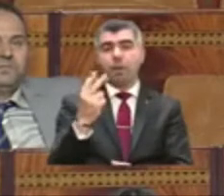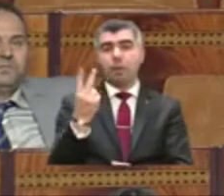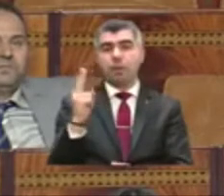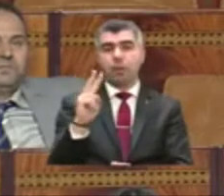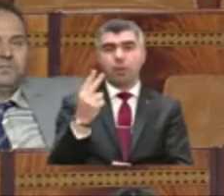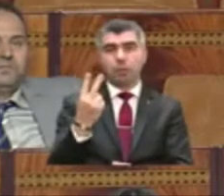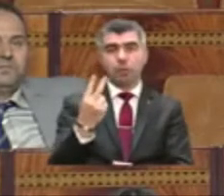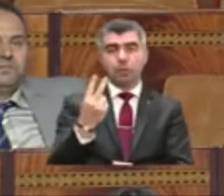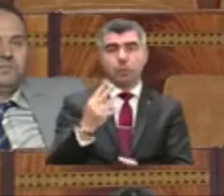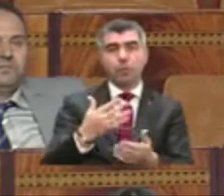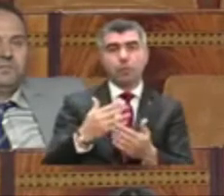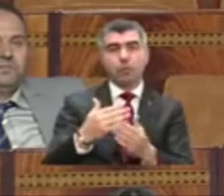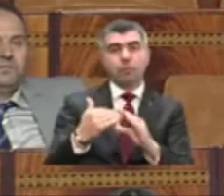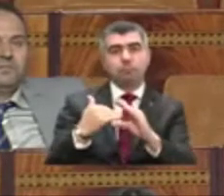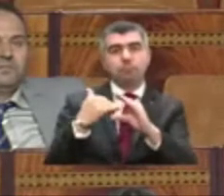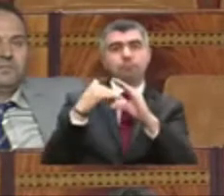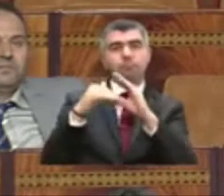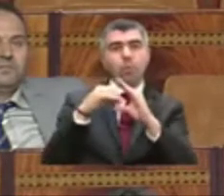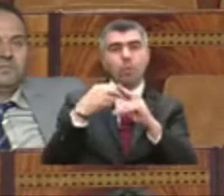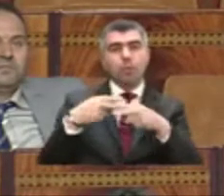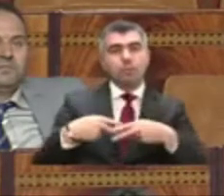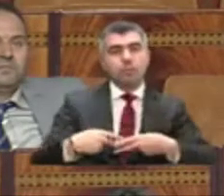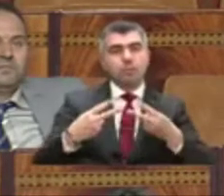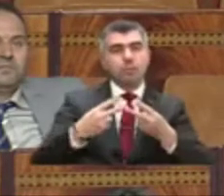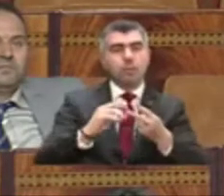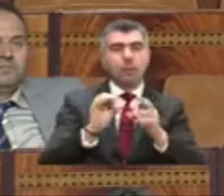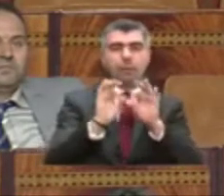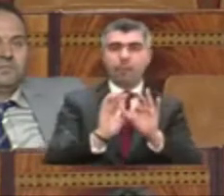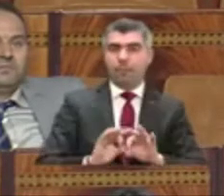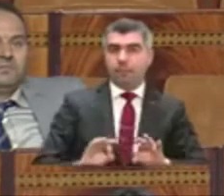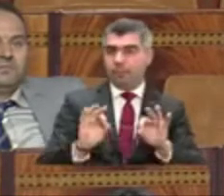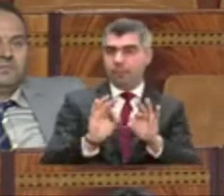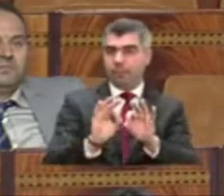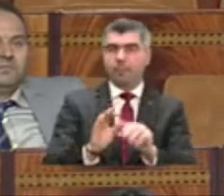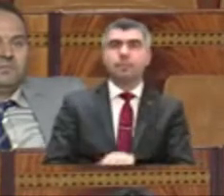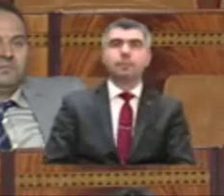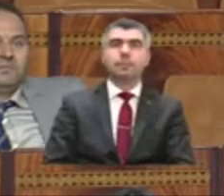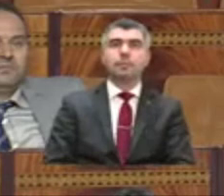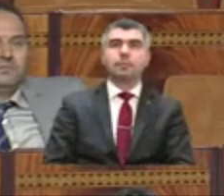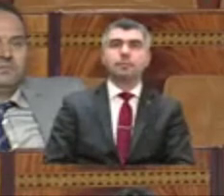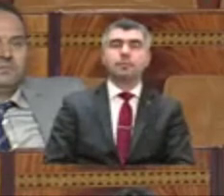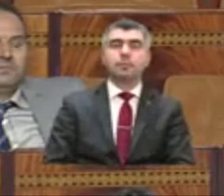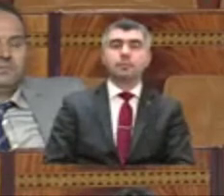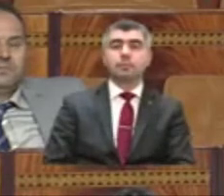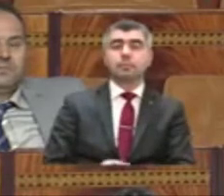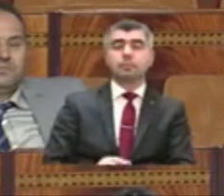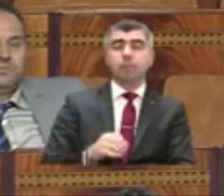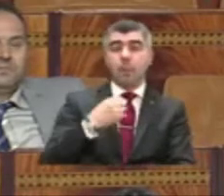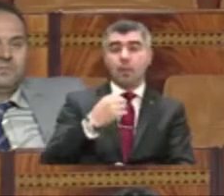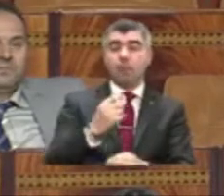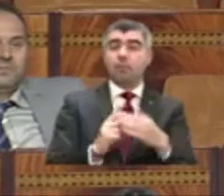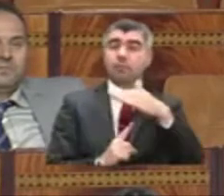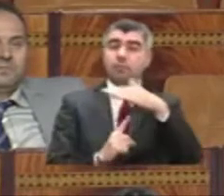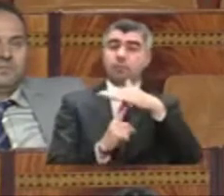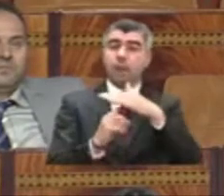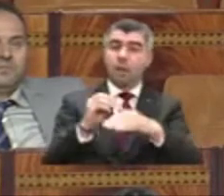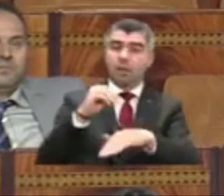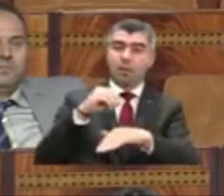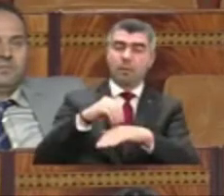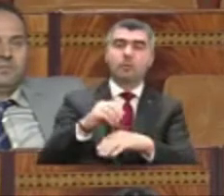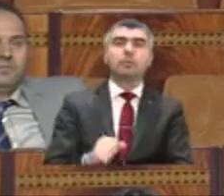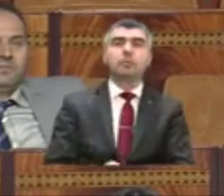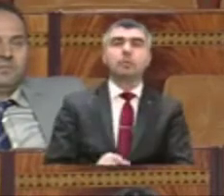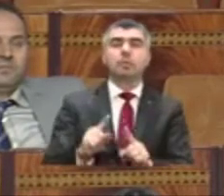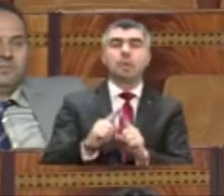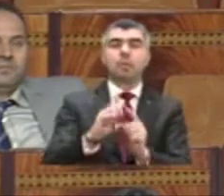لم يتم سرده ضمن هذه المراسلات. كاين هناك ايضا نقطه نظام تتعلق